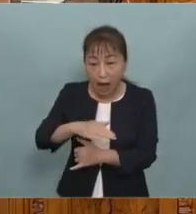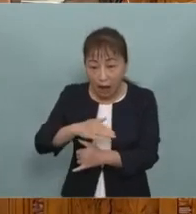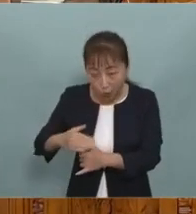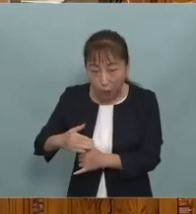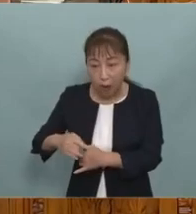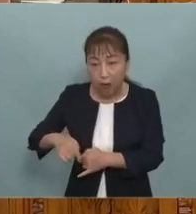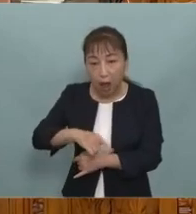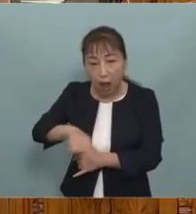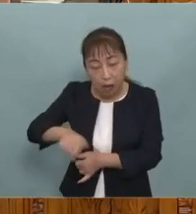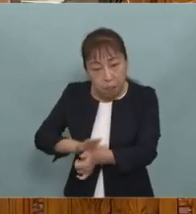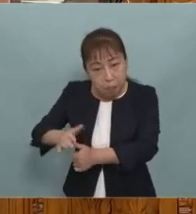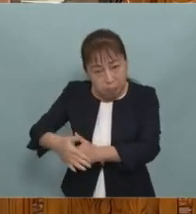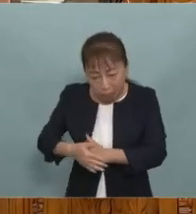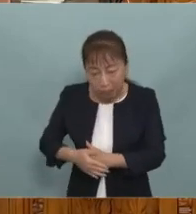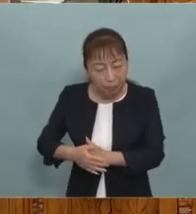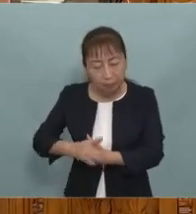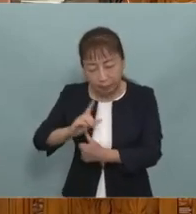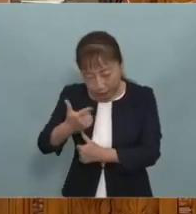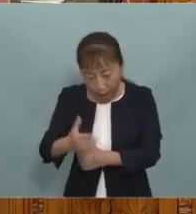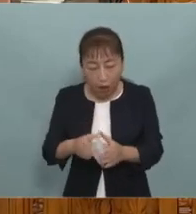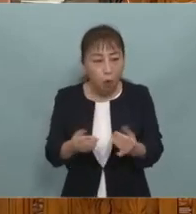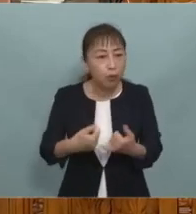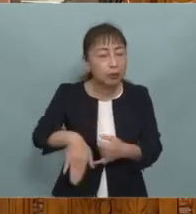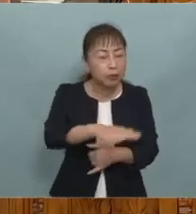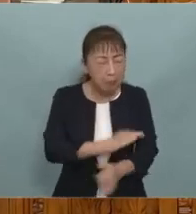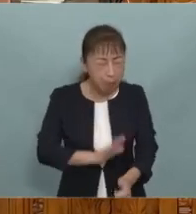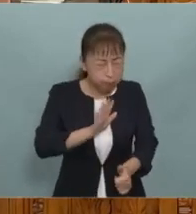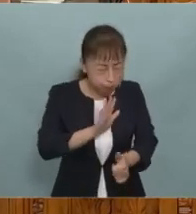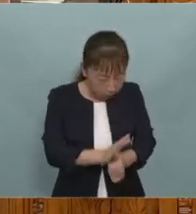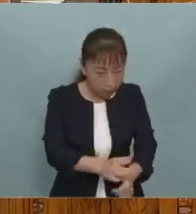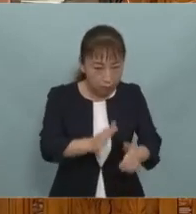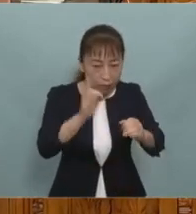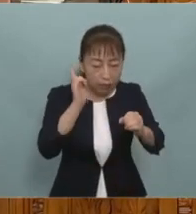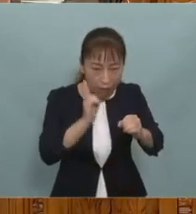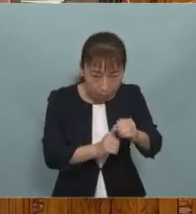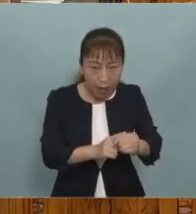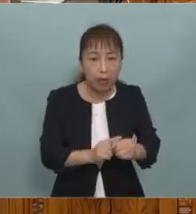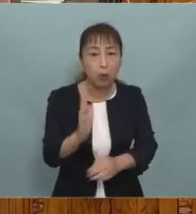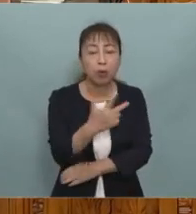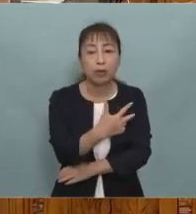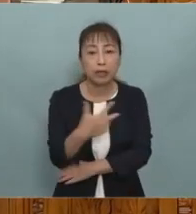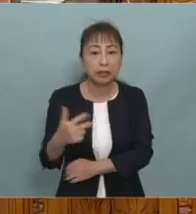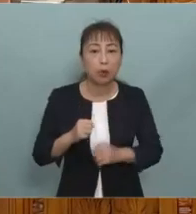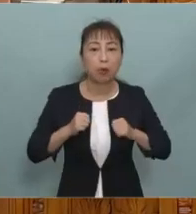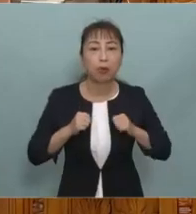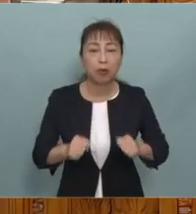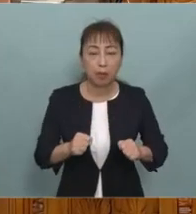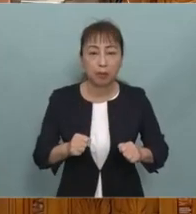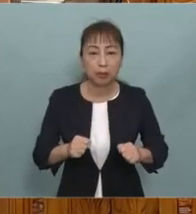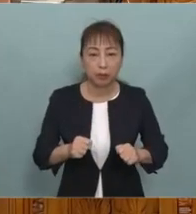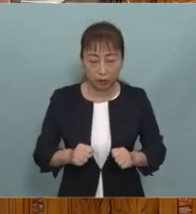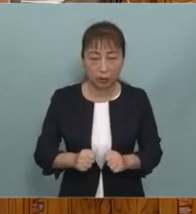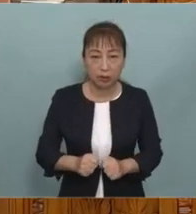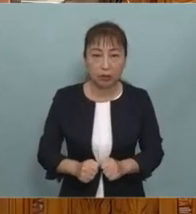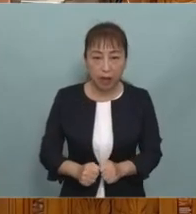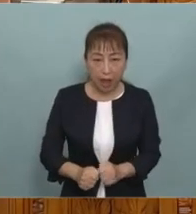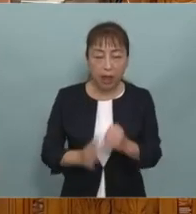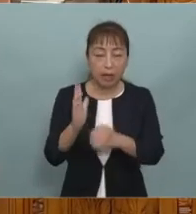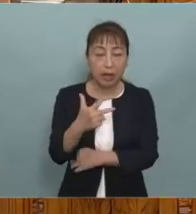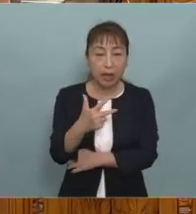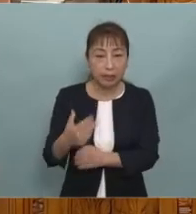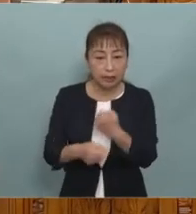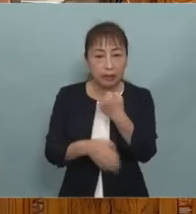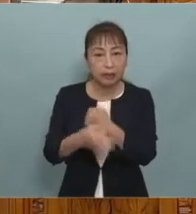国民のための政治を実現してまります告のの問題についてはまず